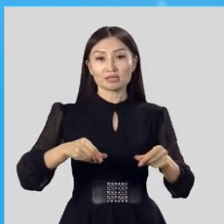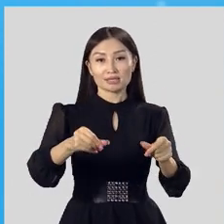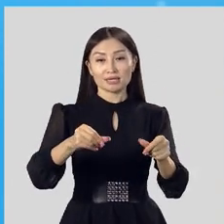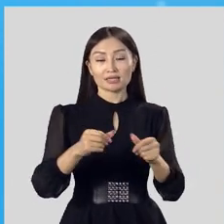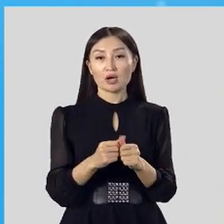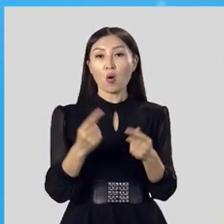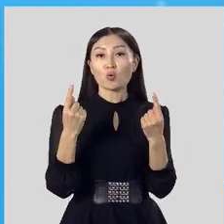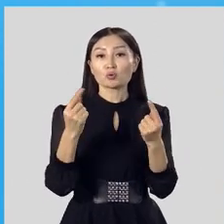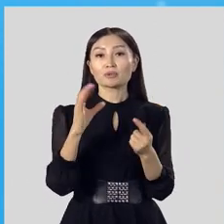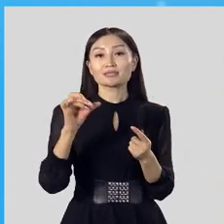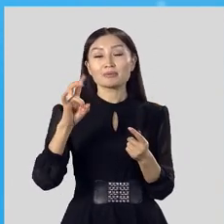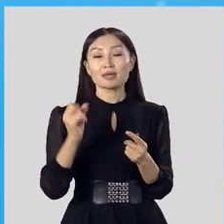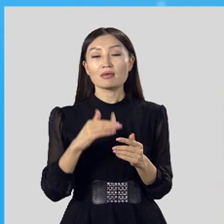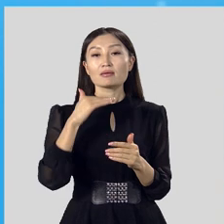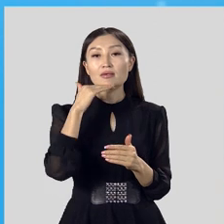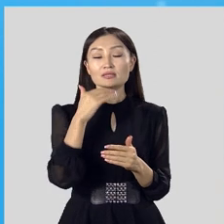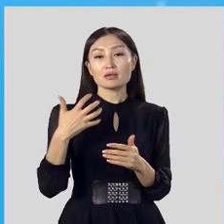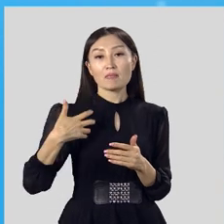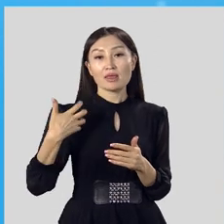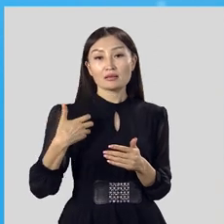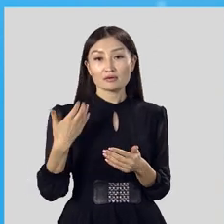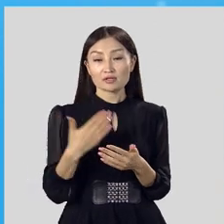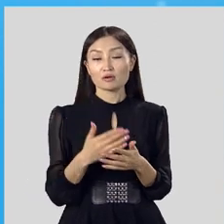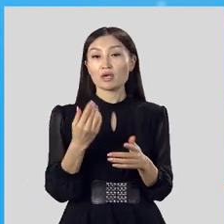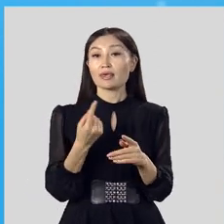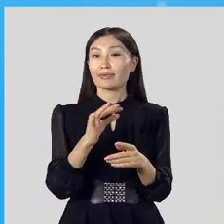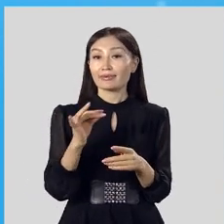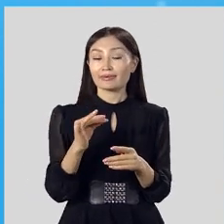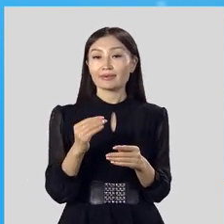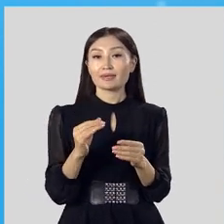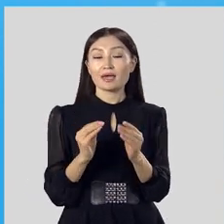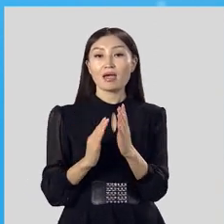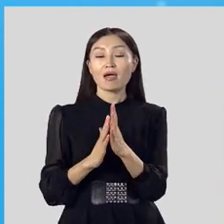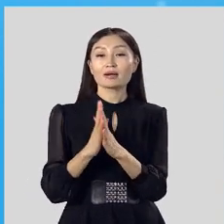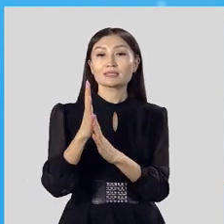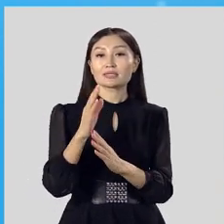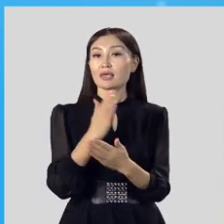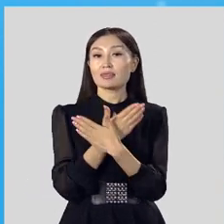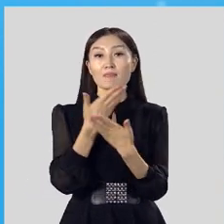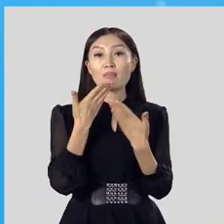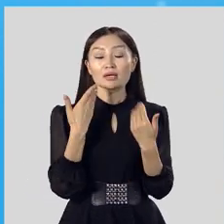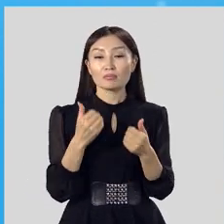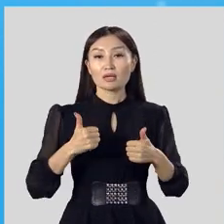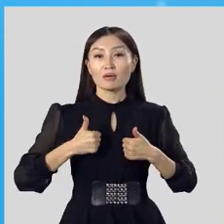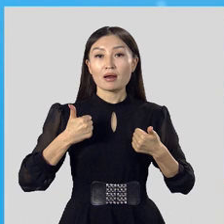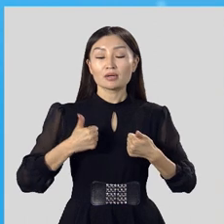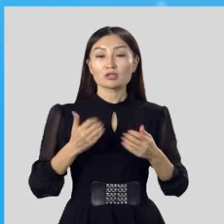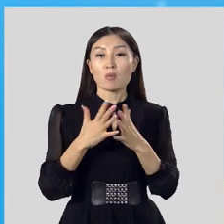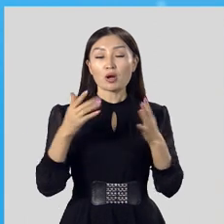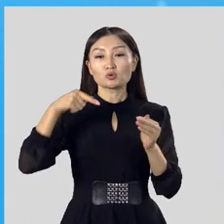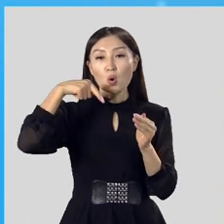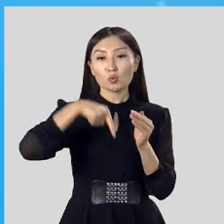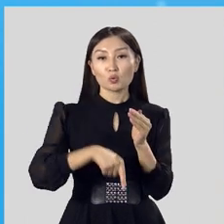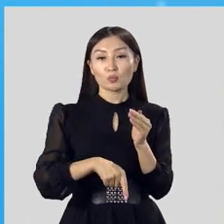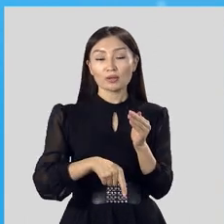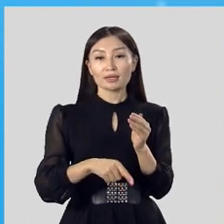В крупных семенах достаточно питательных веществ, и ростки не погибают, пробираясь с большой глубины